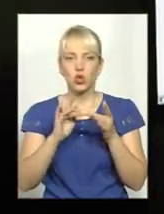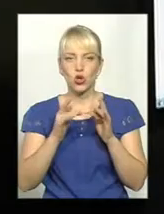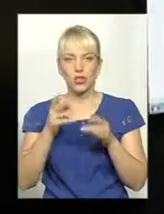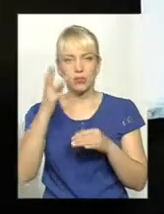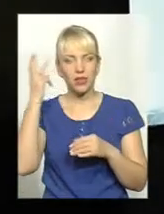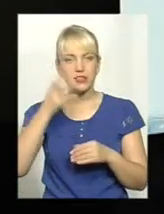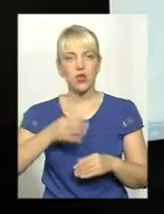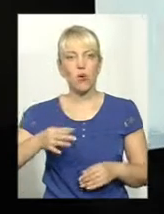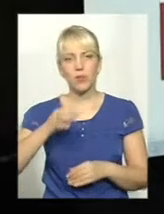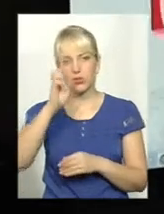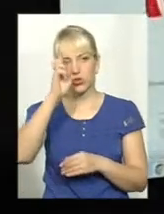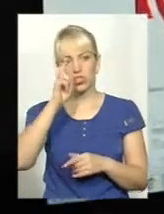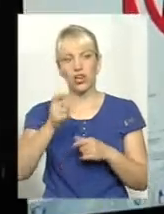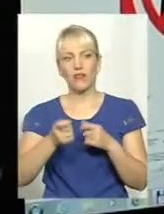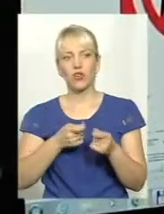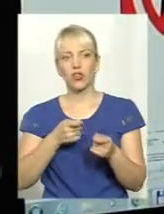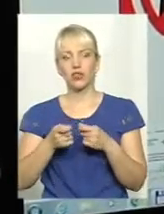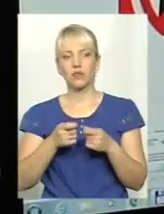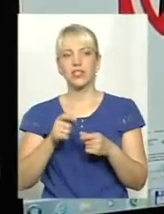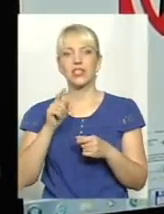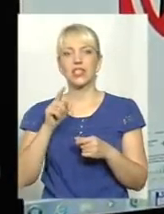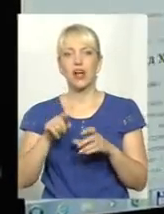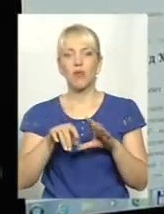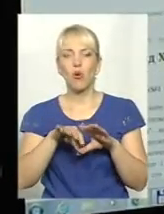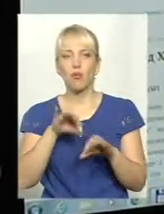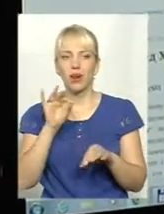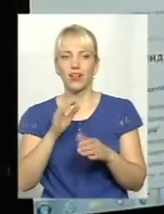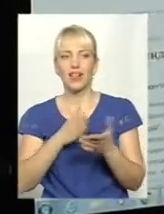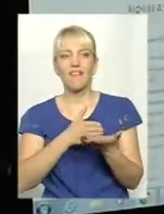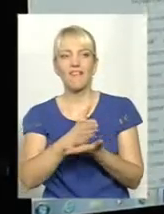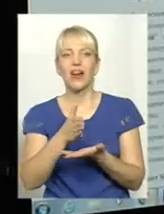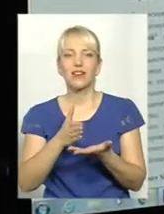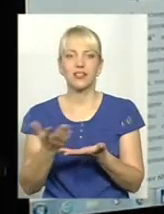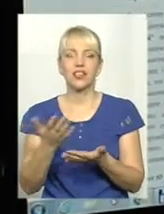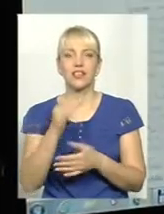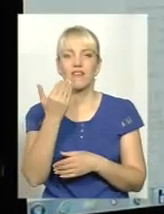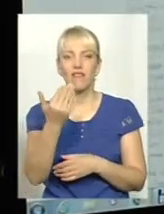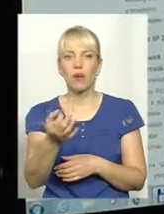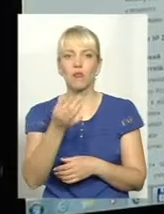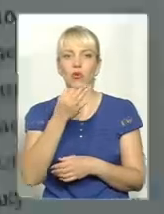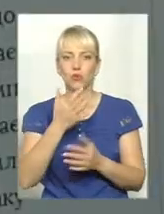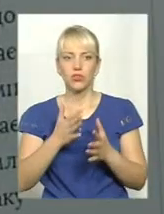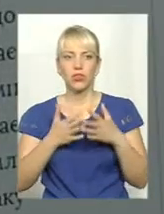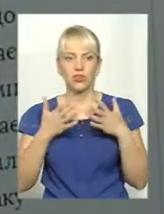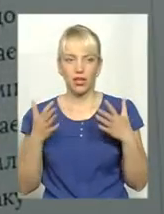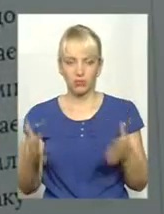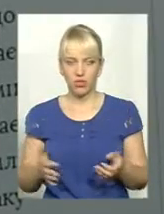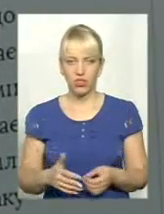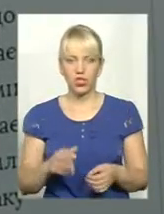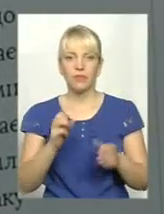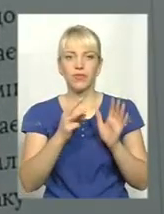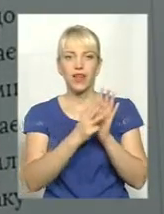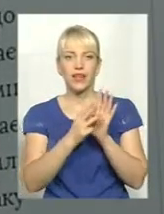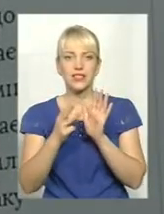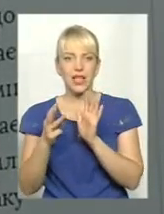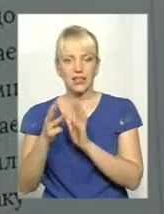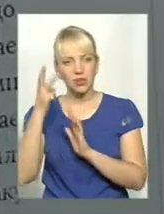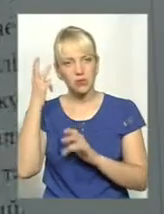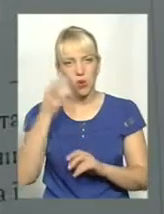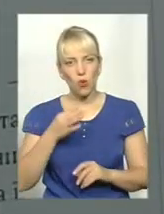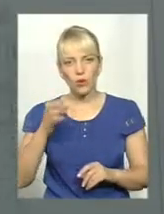на розгляд краянам. Обрати майбутній бренд нашої області може кожен із вас. Для цього потрібно лише зайти на